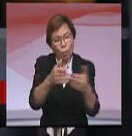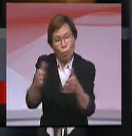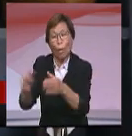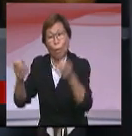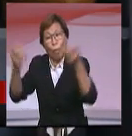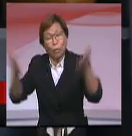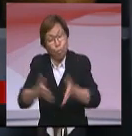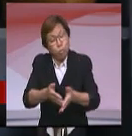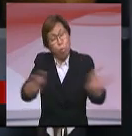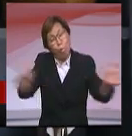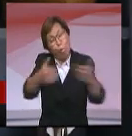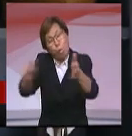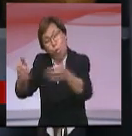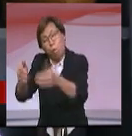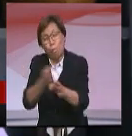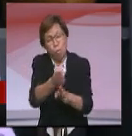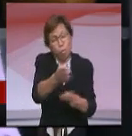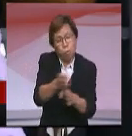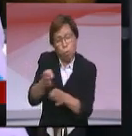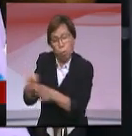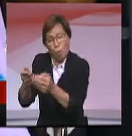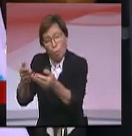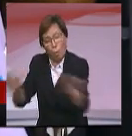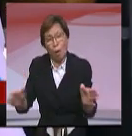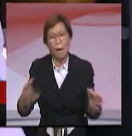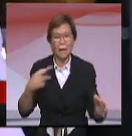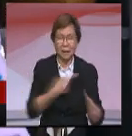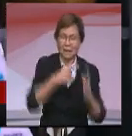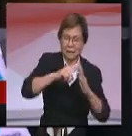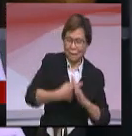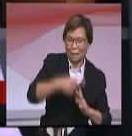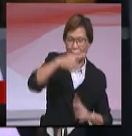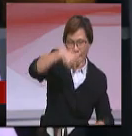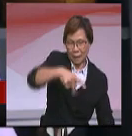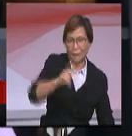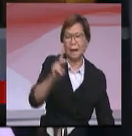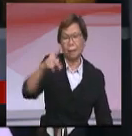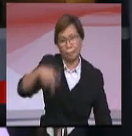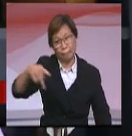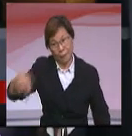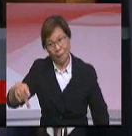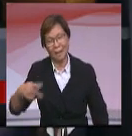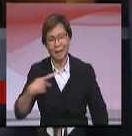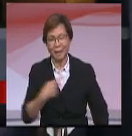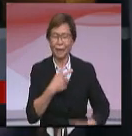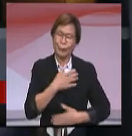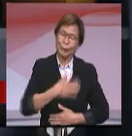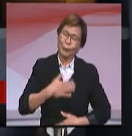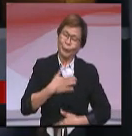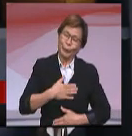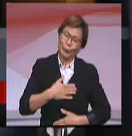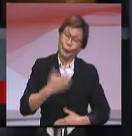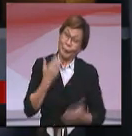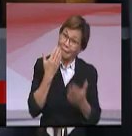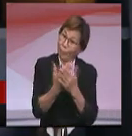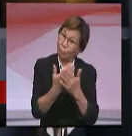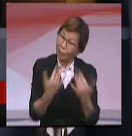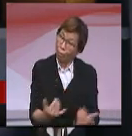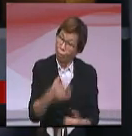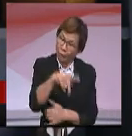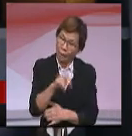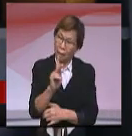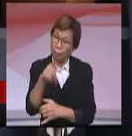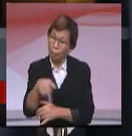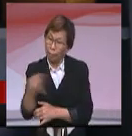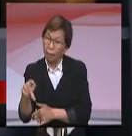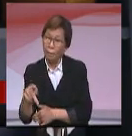dengan lebih luas iaitu apabila kita perkenalkan PKPB yang kita nikmati sehingga hari ini. Tetapi dalam masa